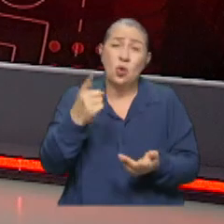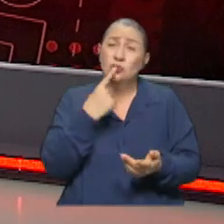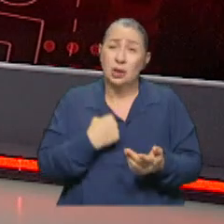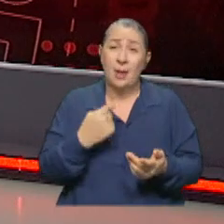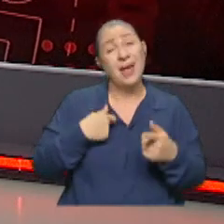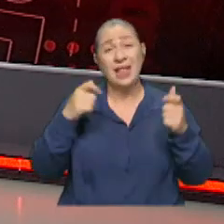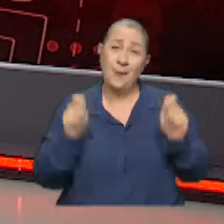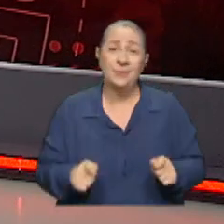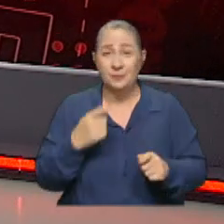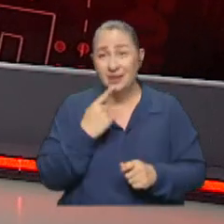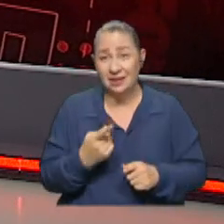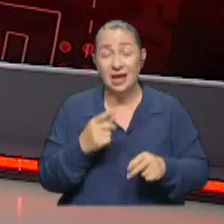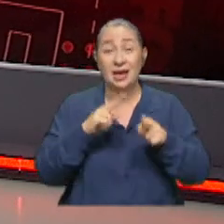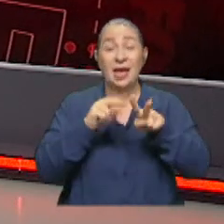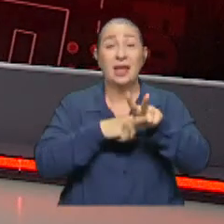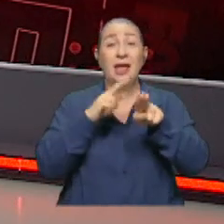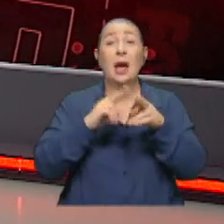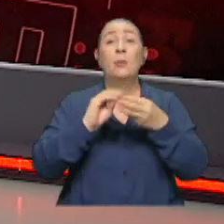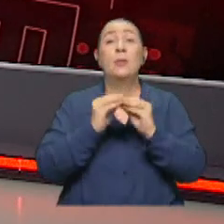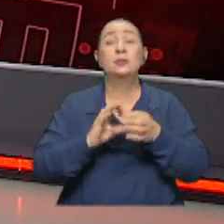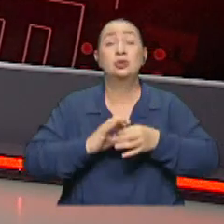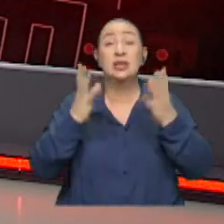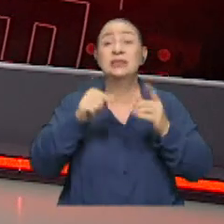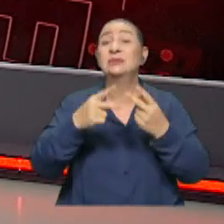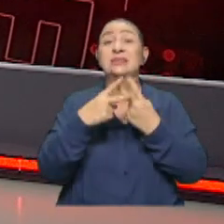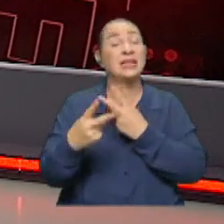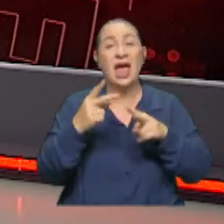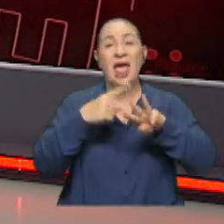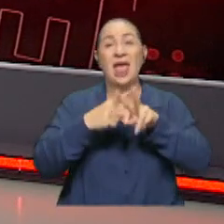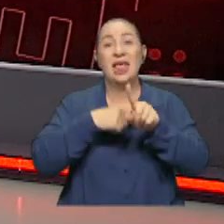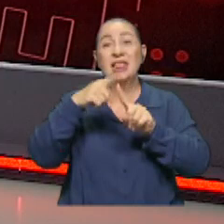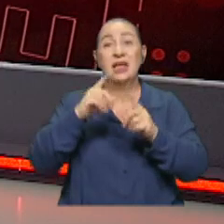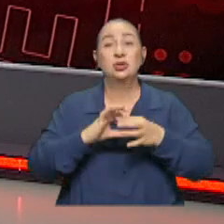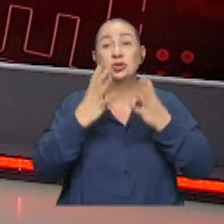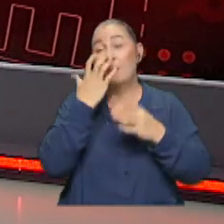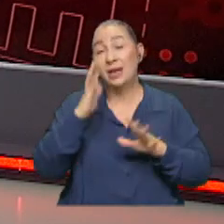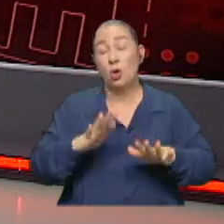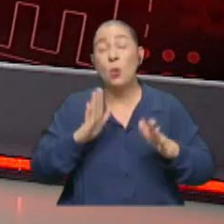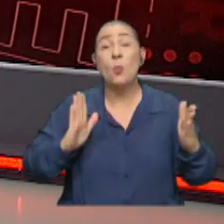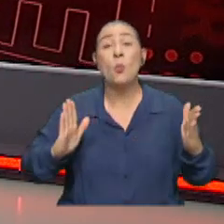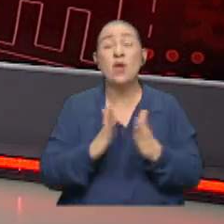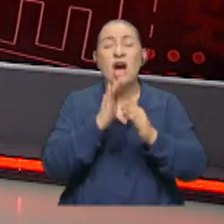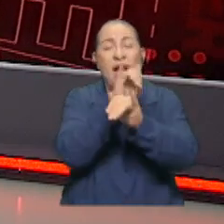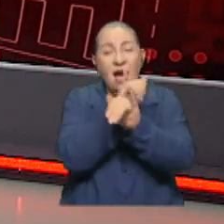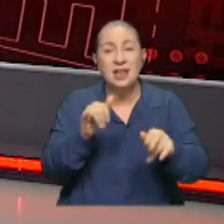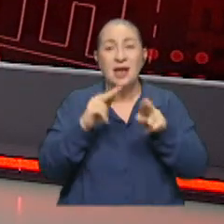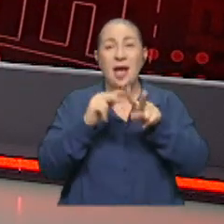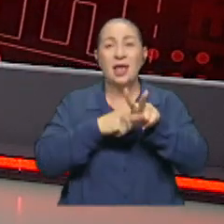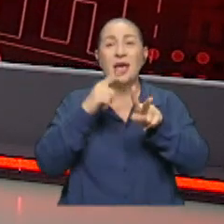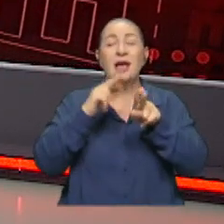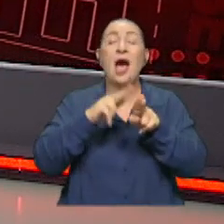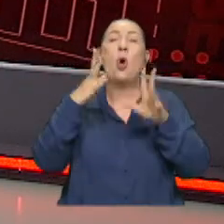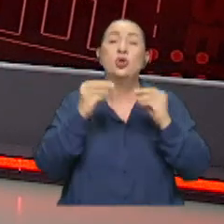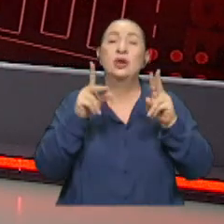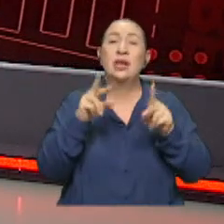söyledi, ben de yaptım dedi. KYK sorunu çözülürken sırada EYT sorunu çözüm bekliyor. Muhalefet aynı KYK'da